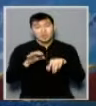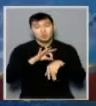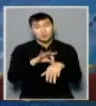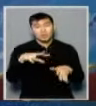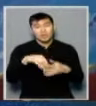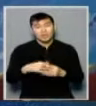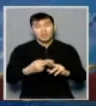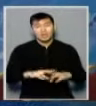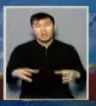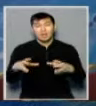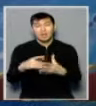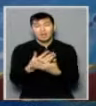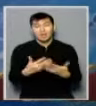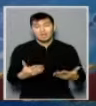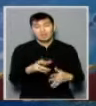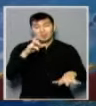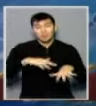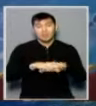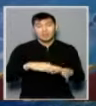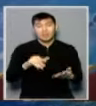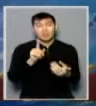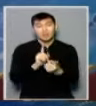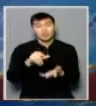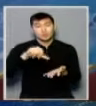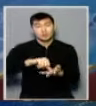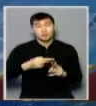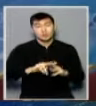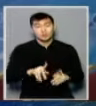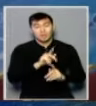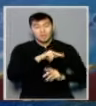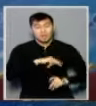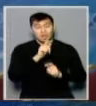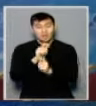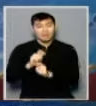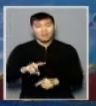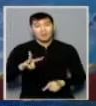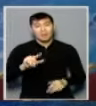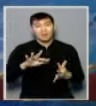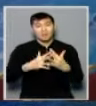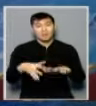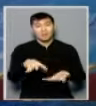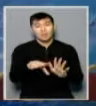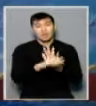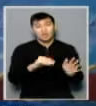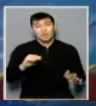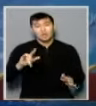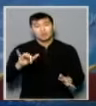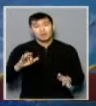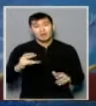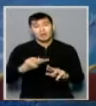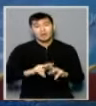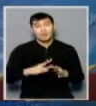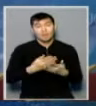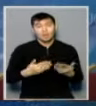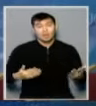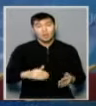пленумда біздің әріптестеріміз түрлі мемлекеттік марапаттармен наградталды. Махамбет ауданының мәслихат депутаты Жұмағалиева үздік